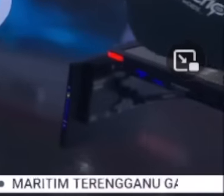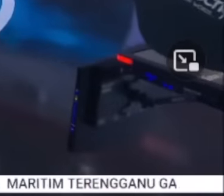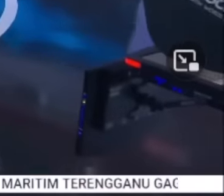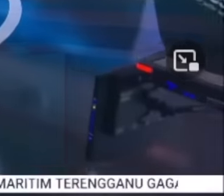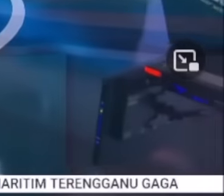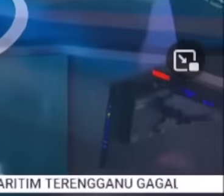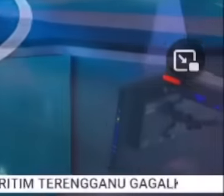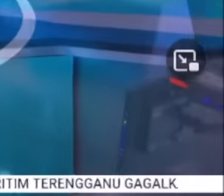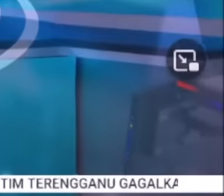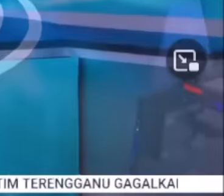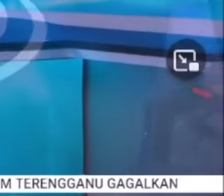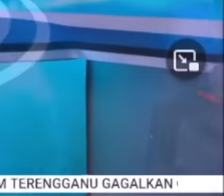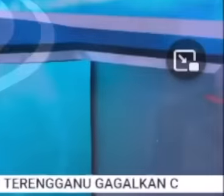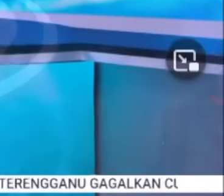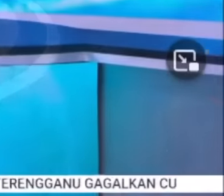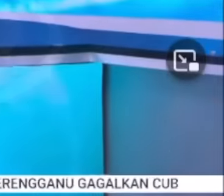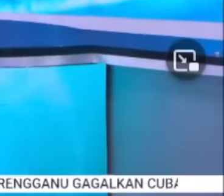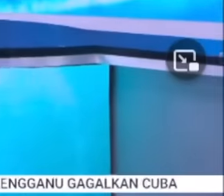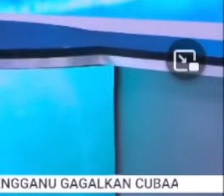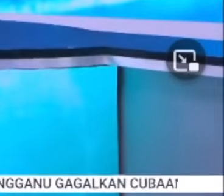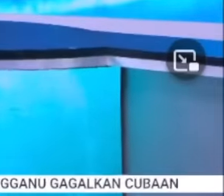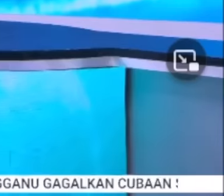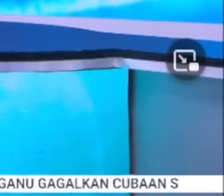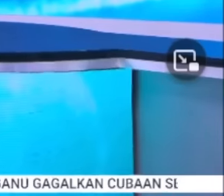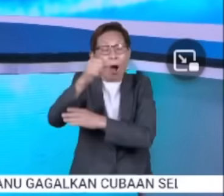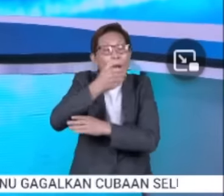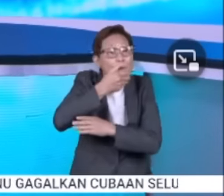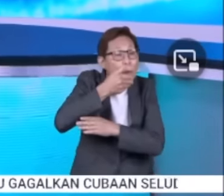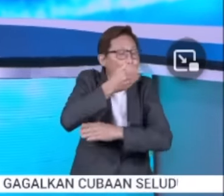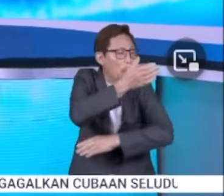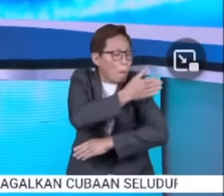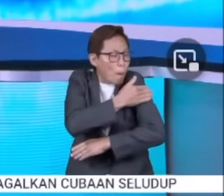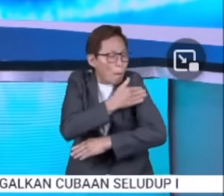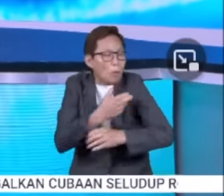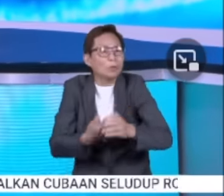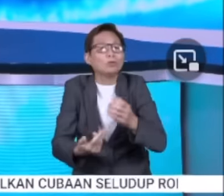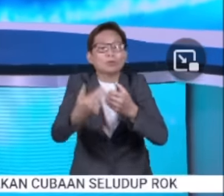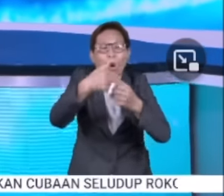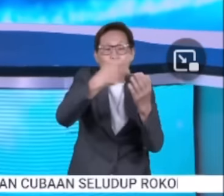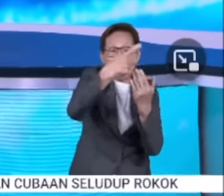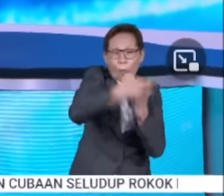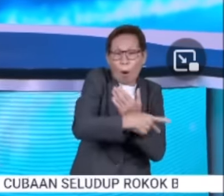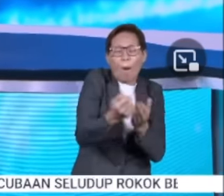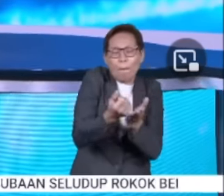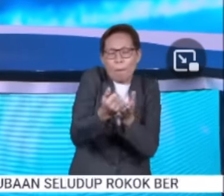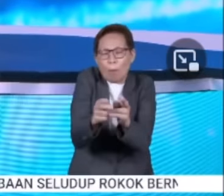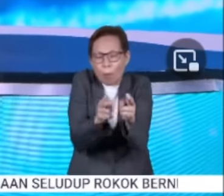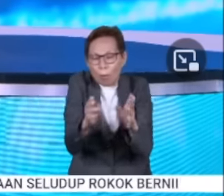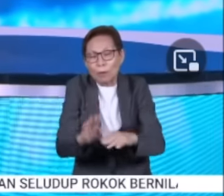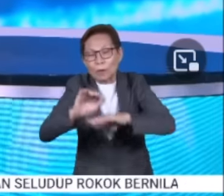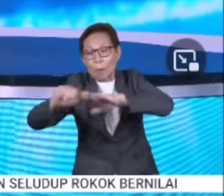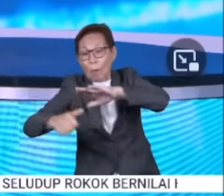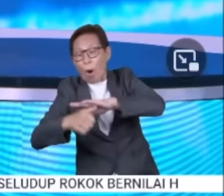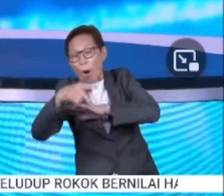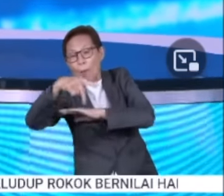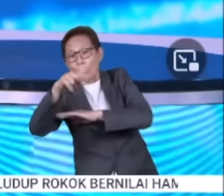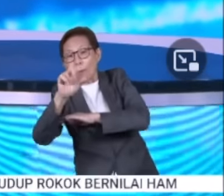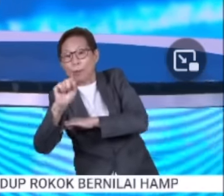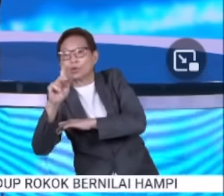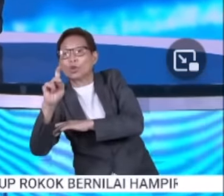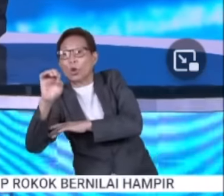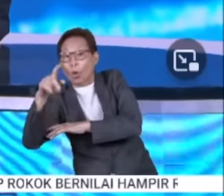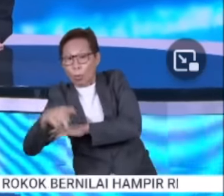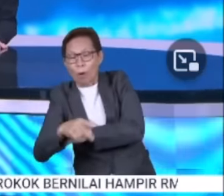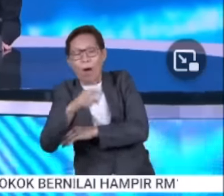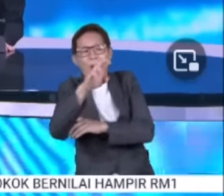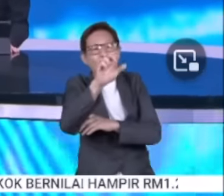Antara fokus negeri di bawah bayu, golongan belia diseru turut serta program dan bantuan keusahawanan di bawah KUSKOP. Redwin Robin akan